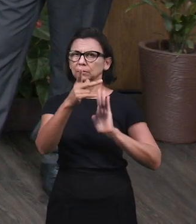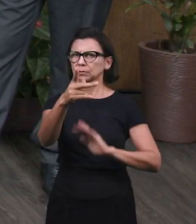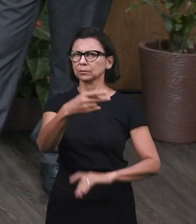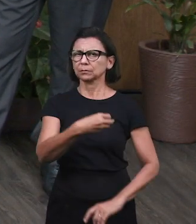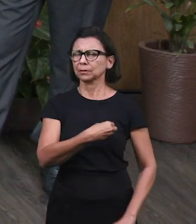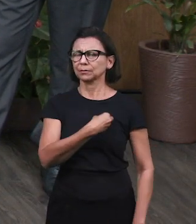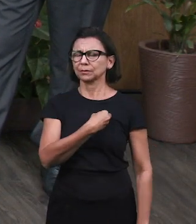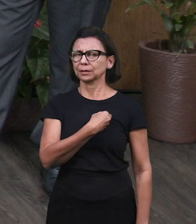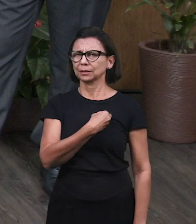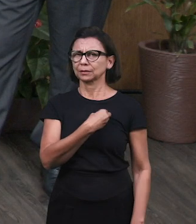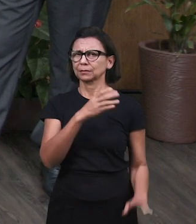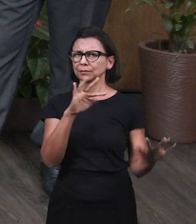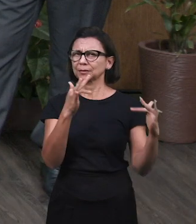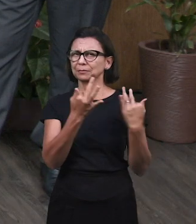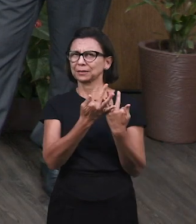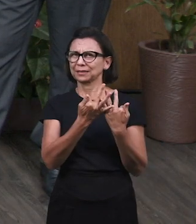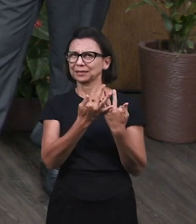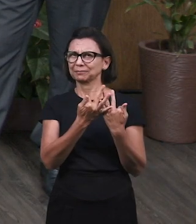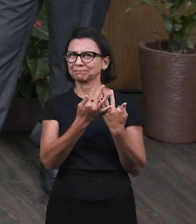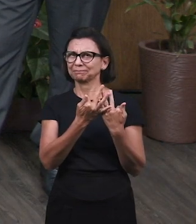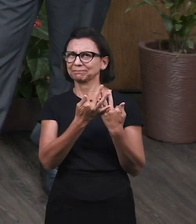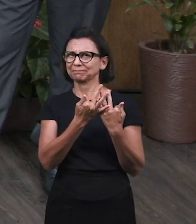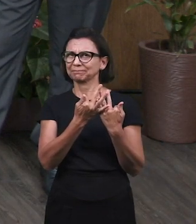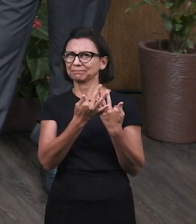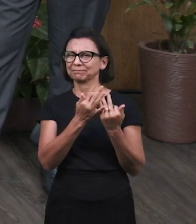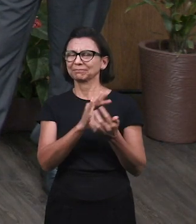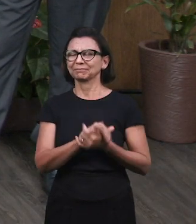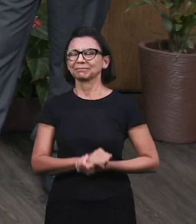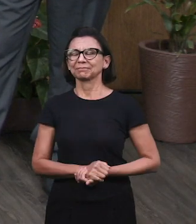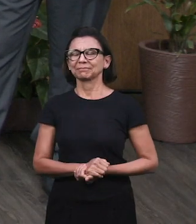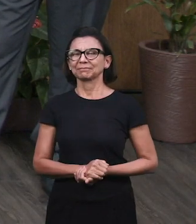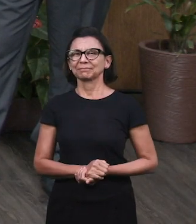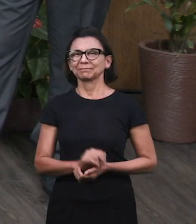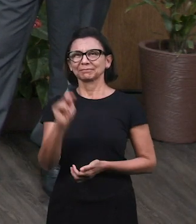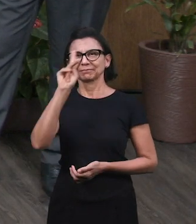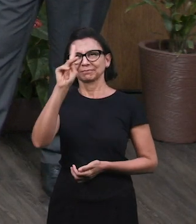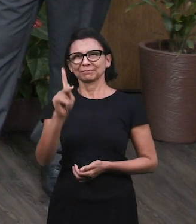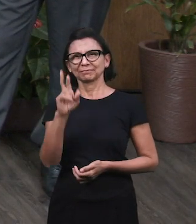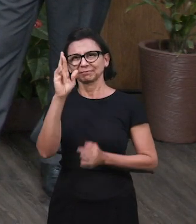À tous, la paix du Seigneur Jésus, la paix du Seigneur.